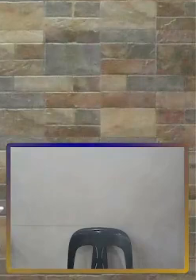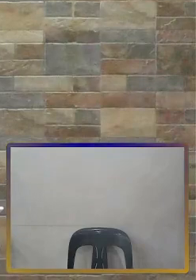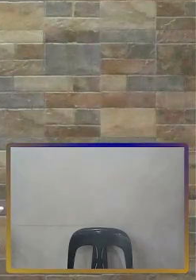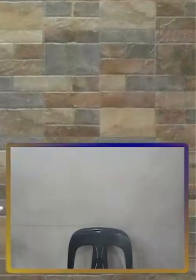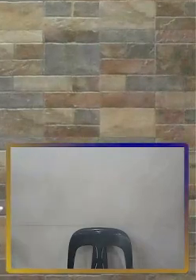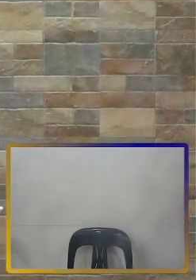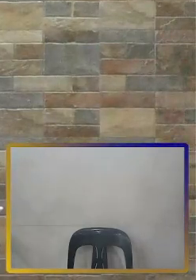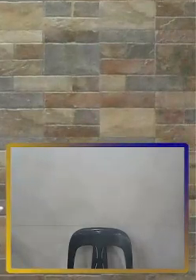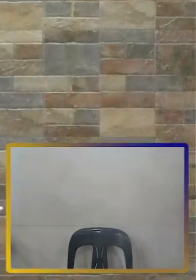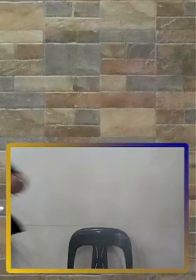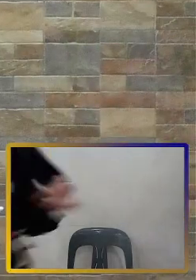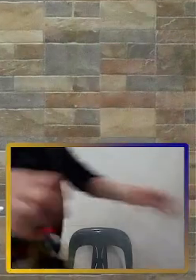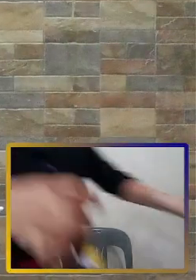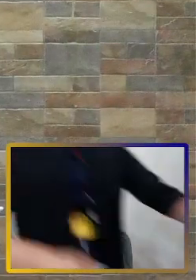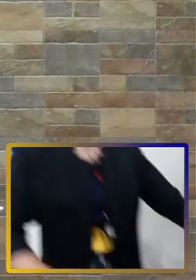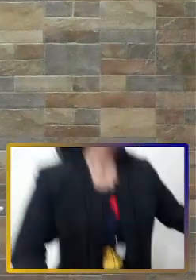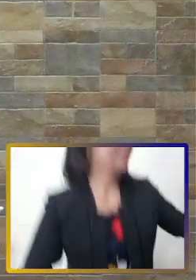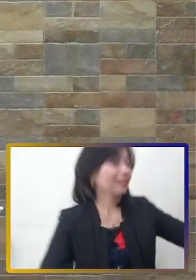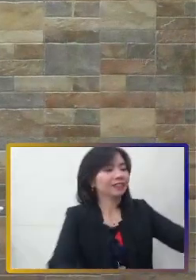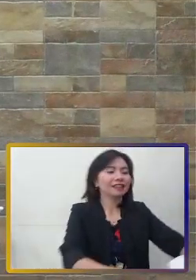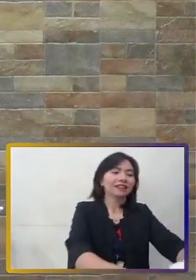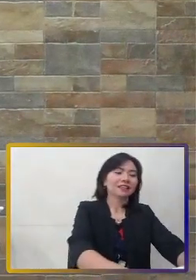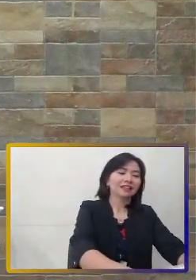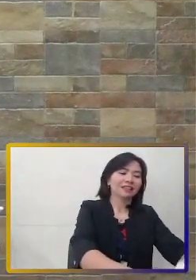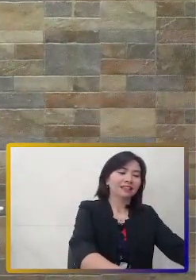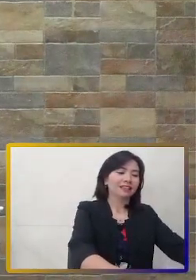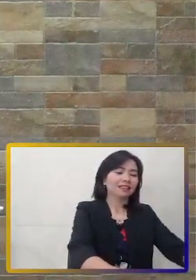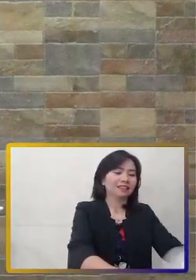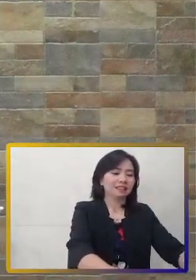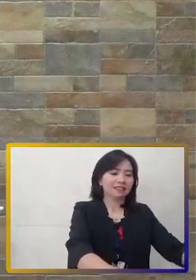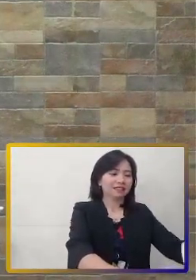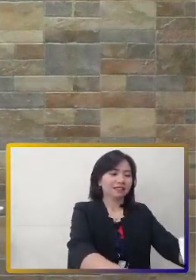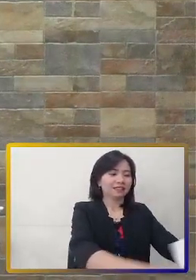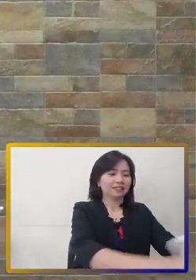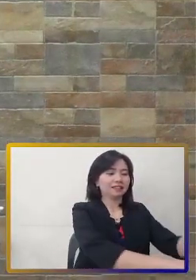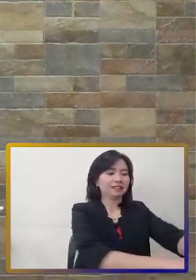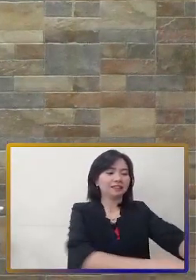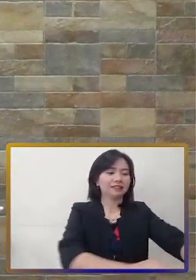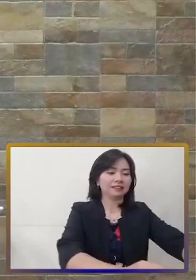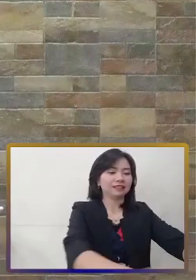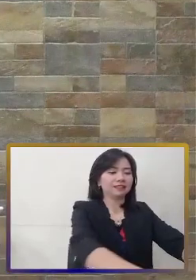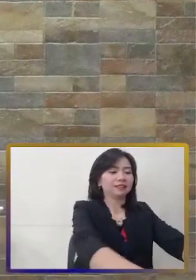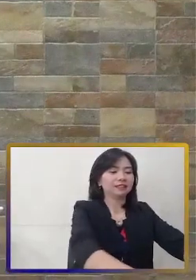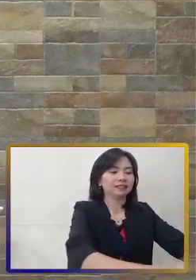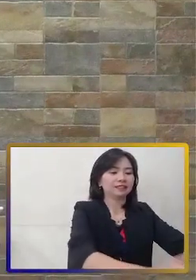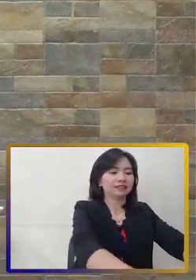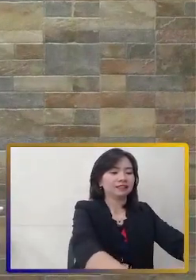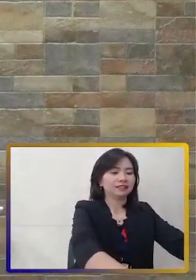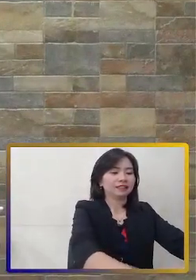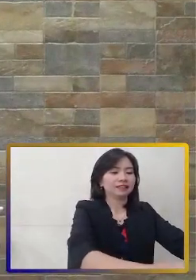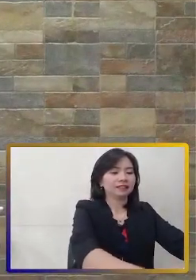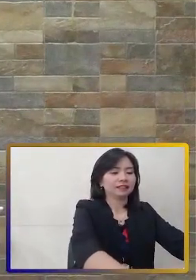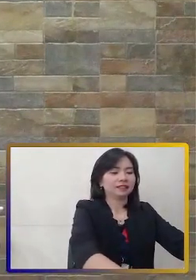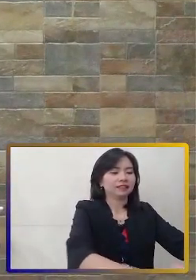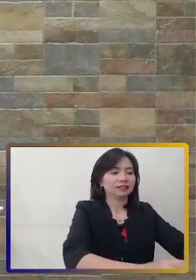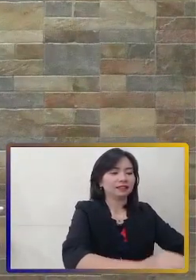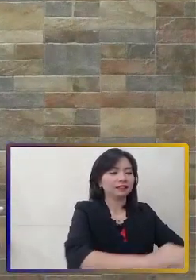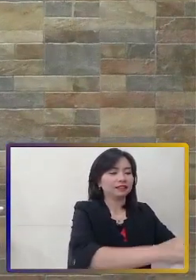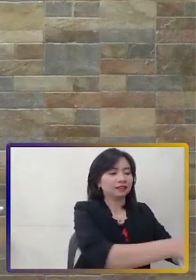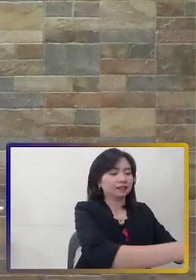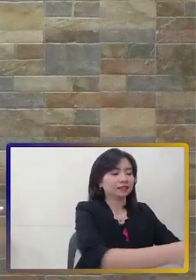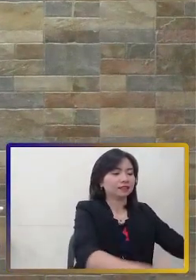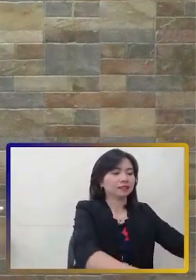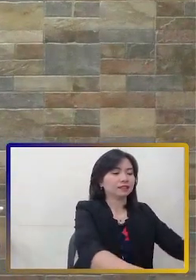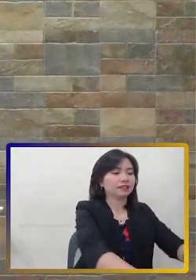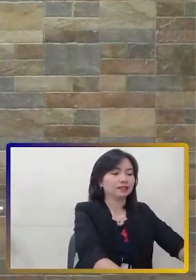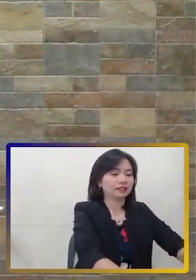One of your song book, please, the Bible stand. 101 of your song book, please, the Bible stand. Let's sing this song as